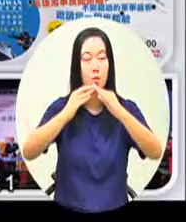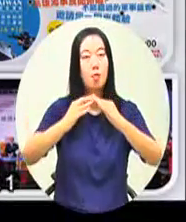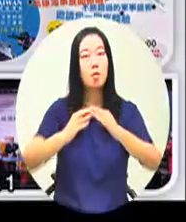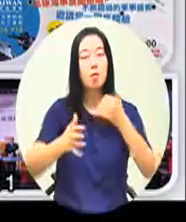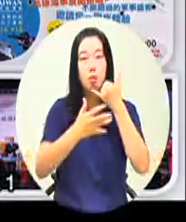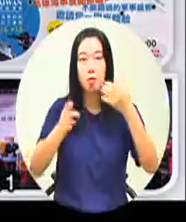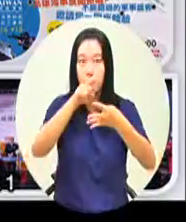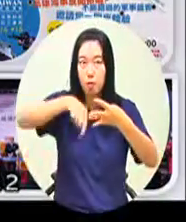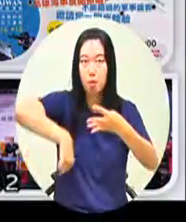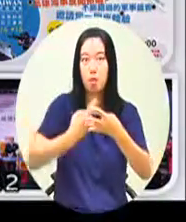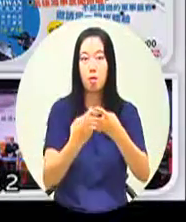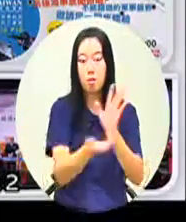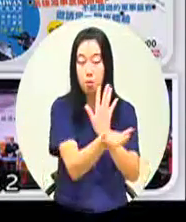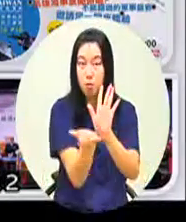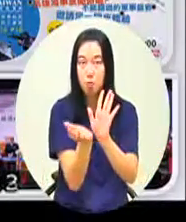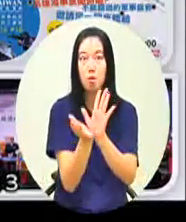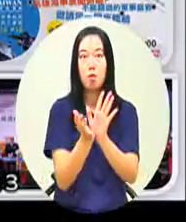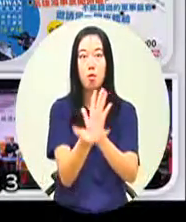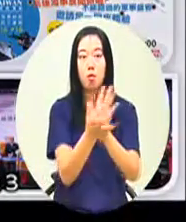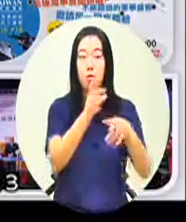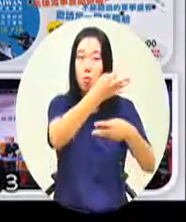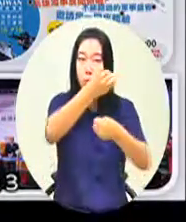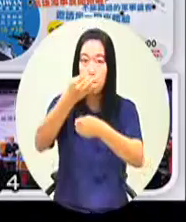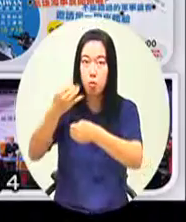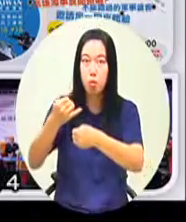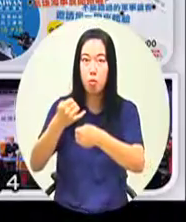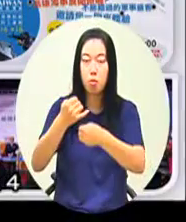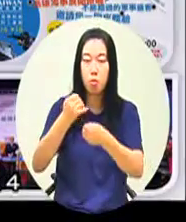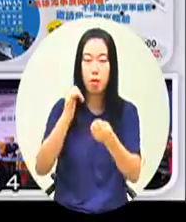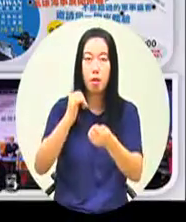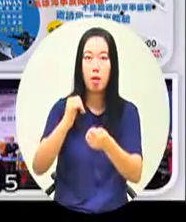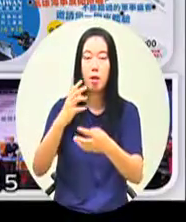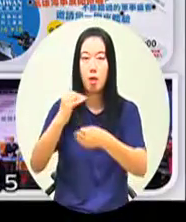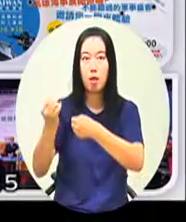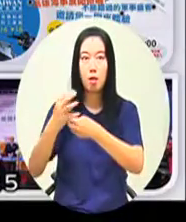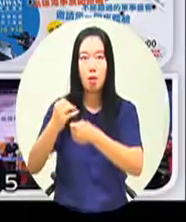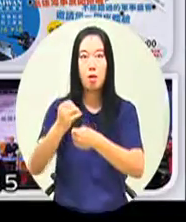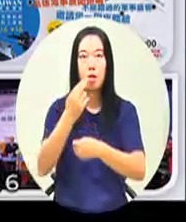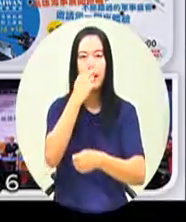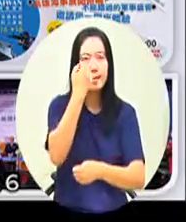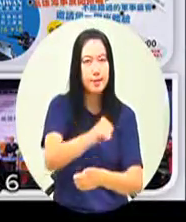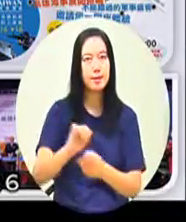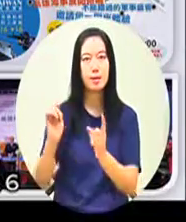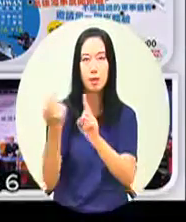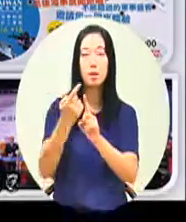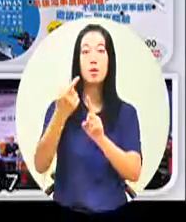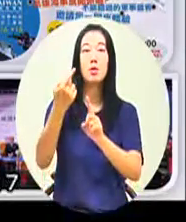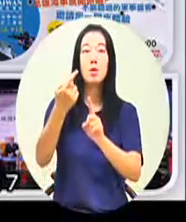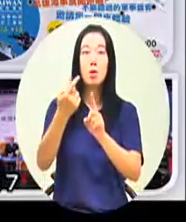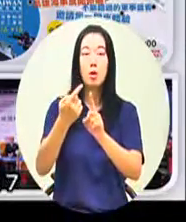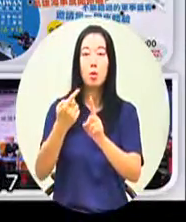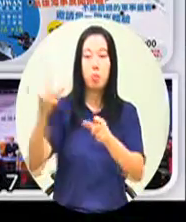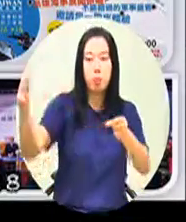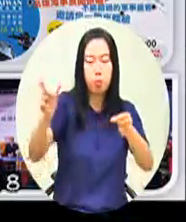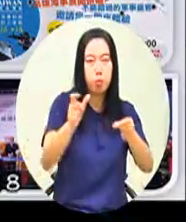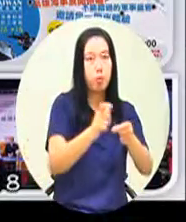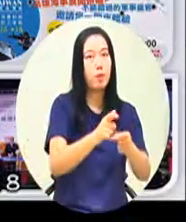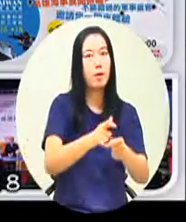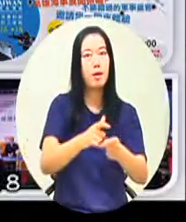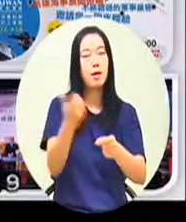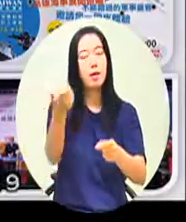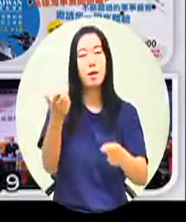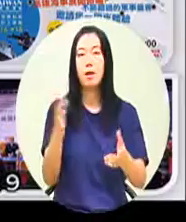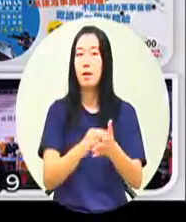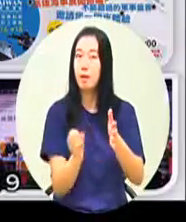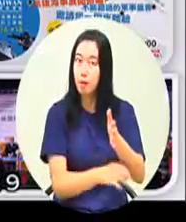展。那展出期间刚好遇到相关的这些台风的侵袭，所以说也非常的相当的可惜。可是不过还